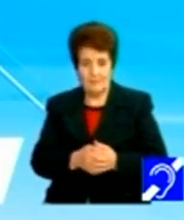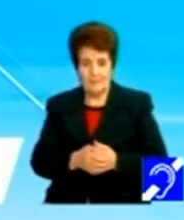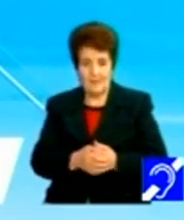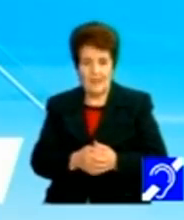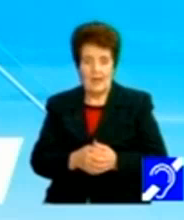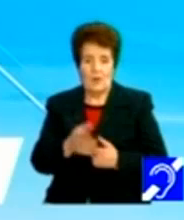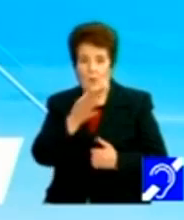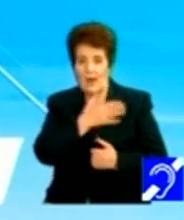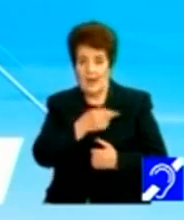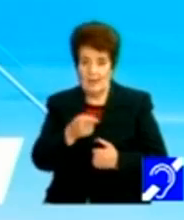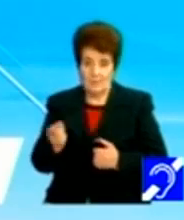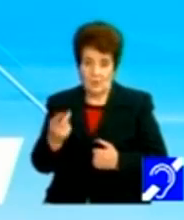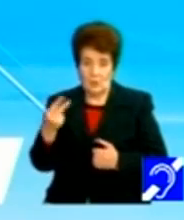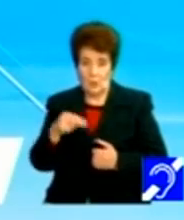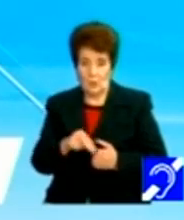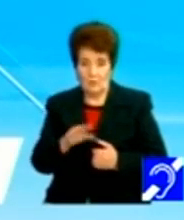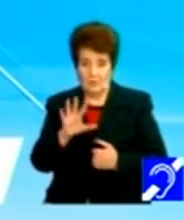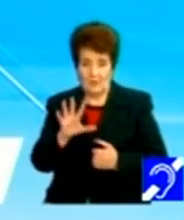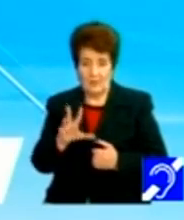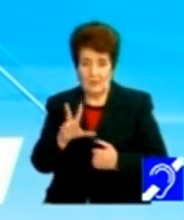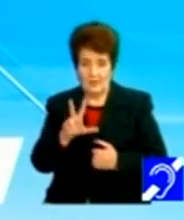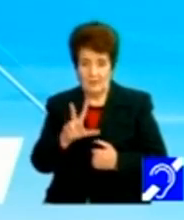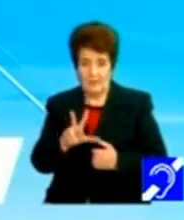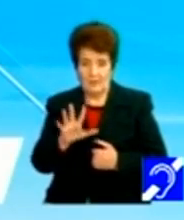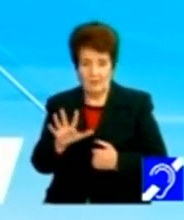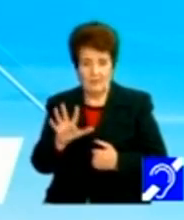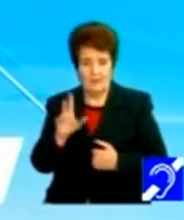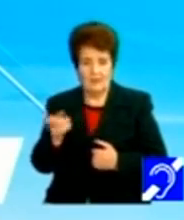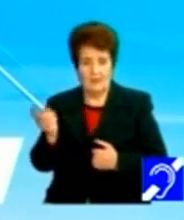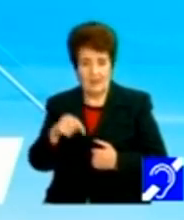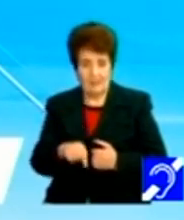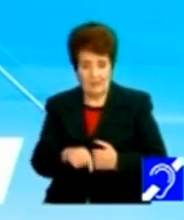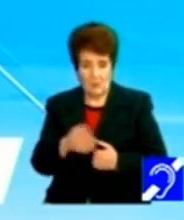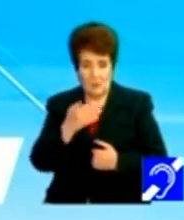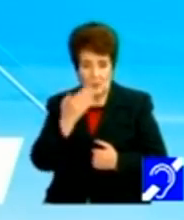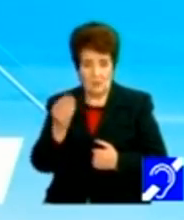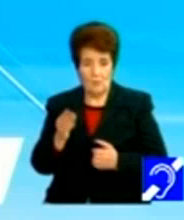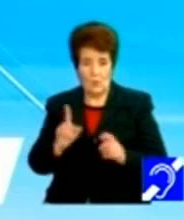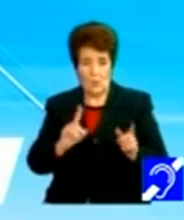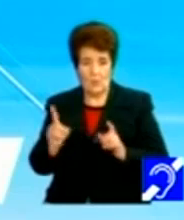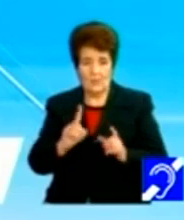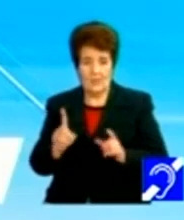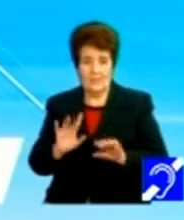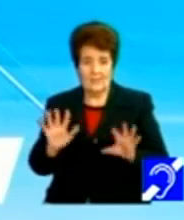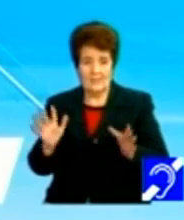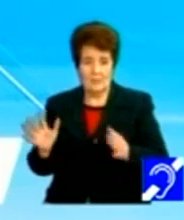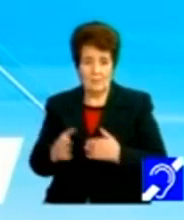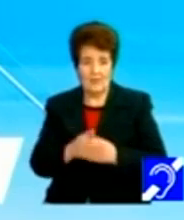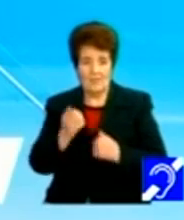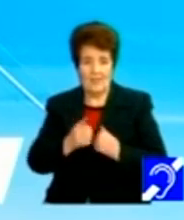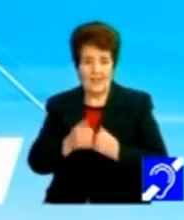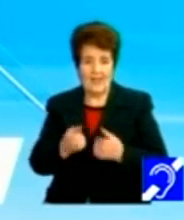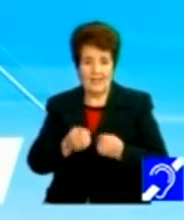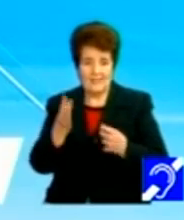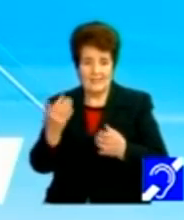O anumită perioadă de timp, de fapt, din 2003, de când am revenit acasă și, practic, până după ultimul congres, asta se întâmpla fiecare zi